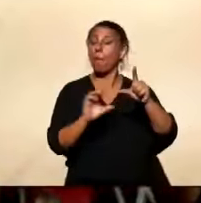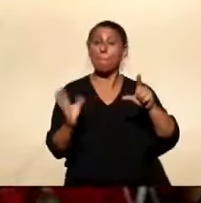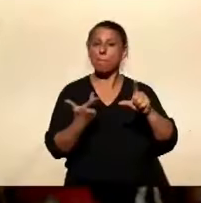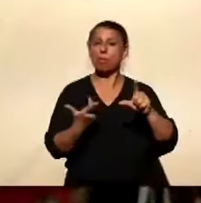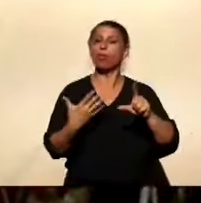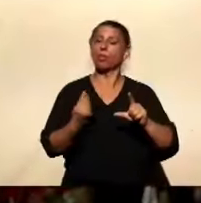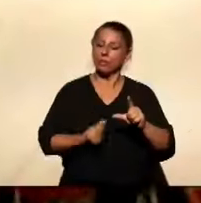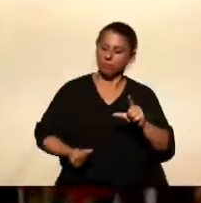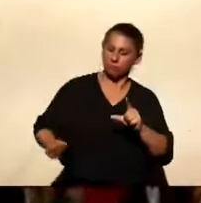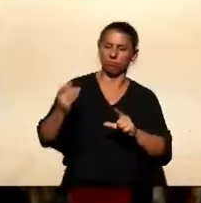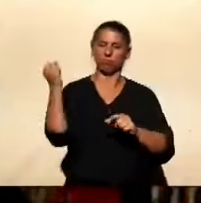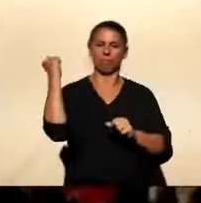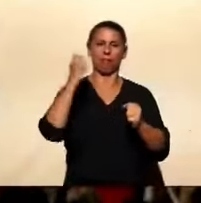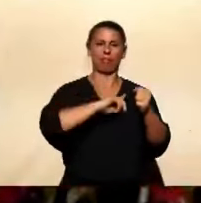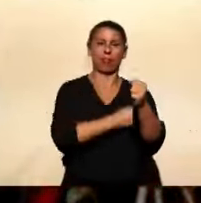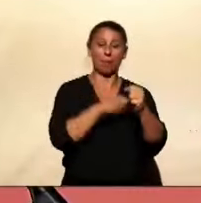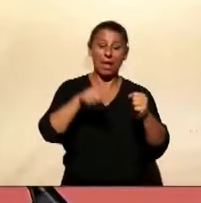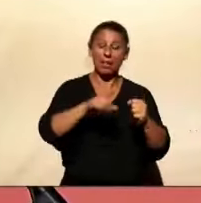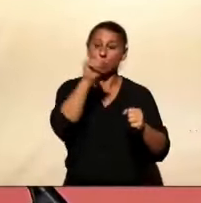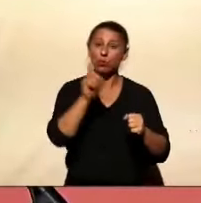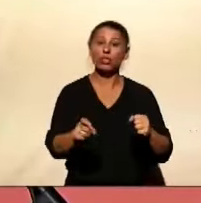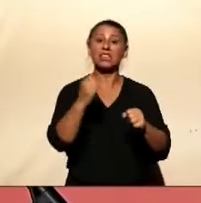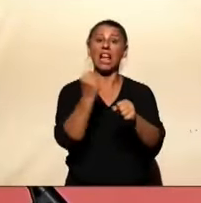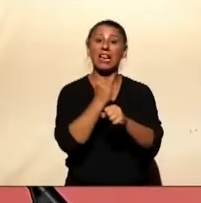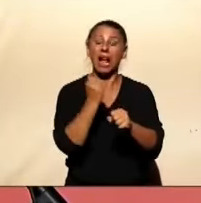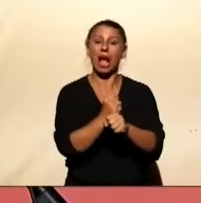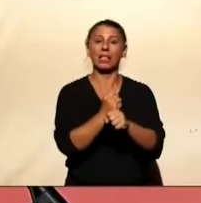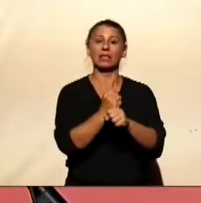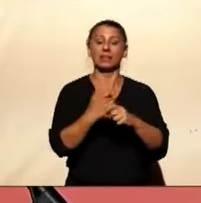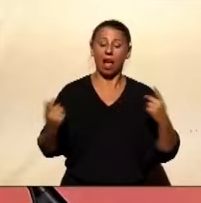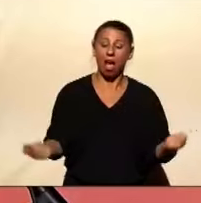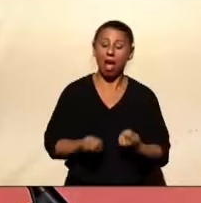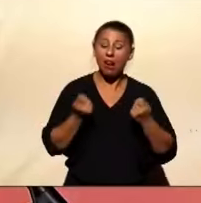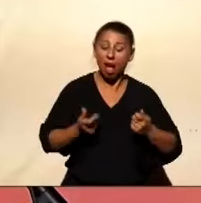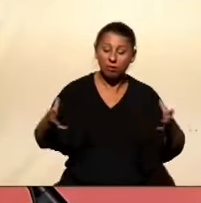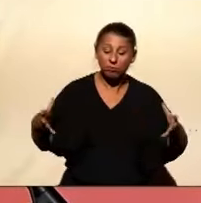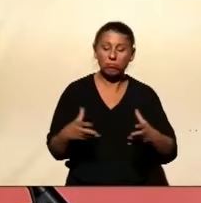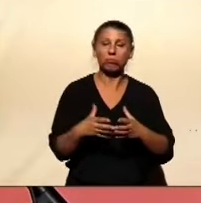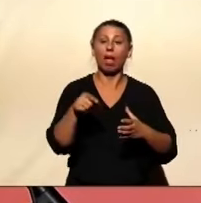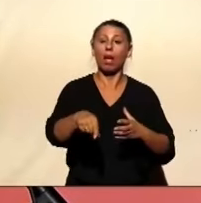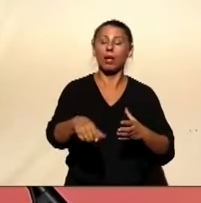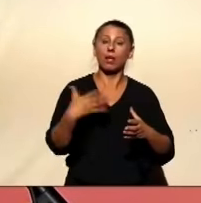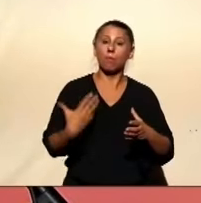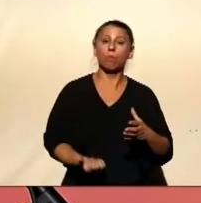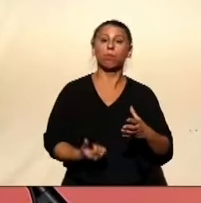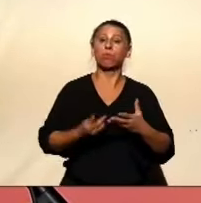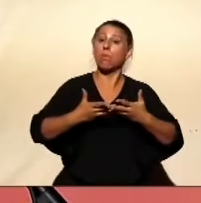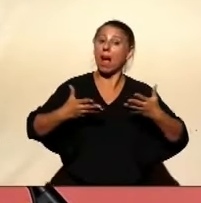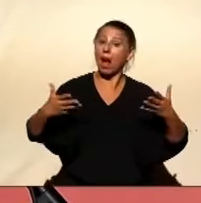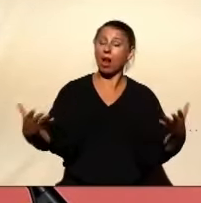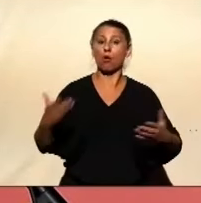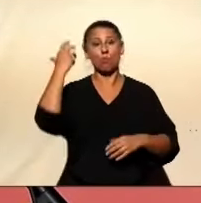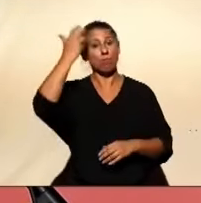και να δυναμώνει εκεί που ζει, εργάζεται η εργατική τάξη, εκεί που μεγαλώνει